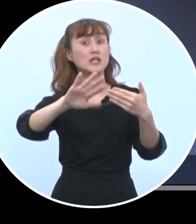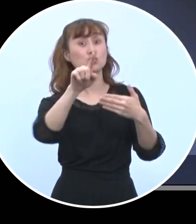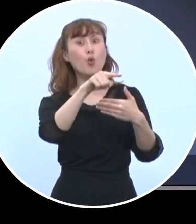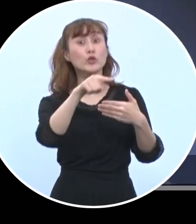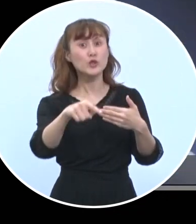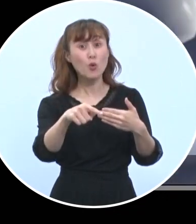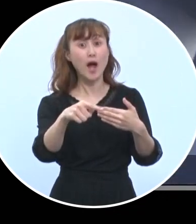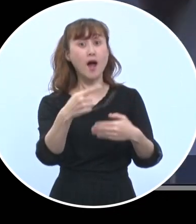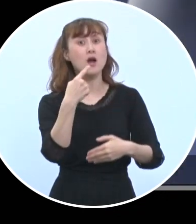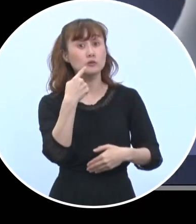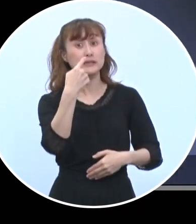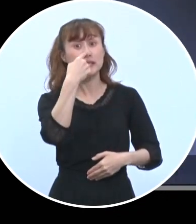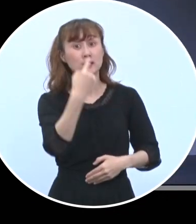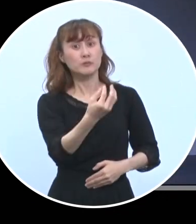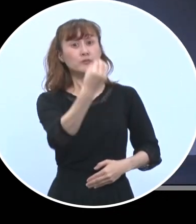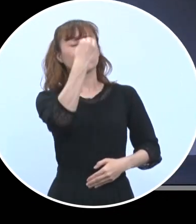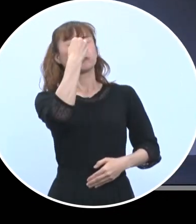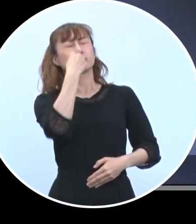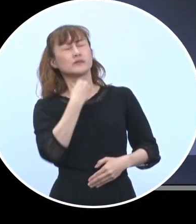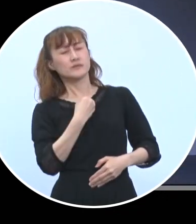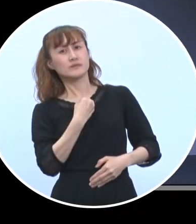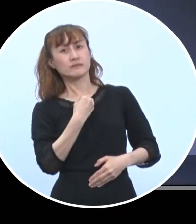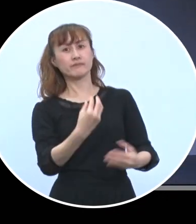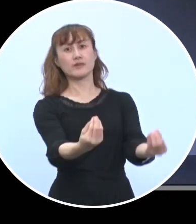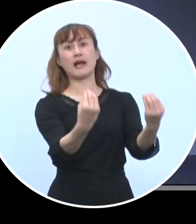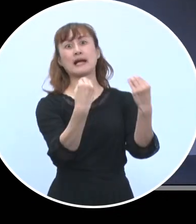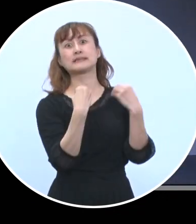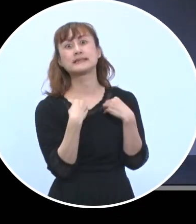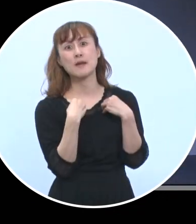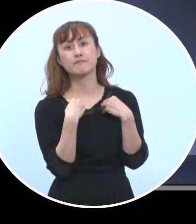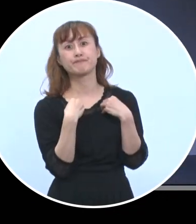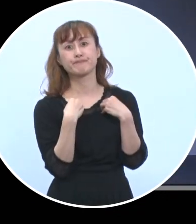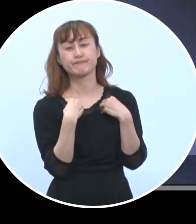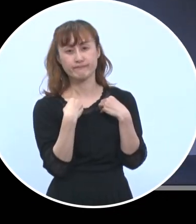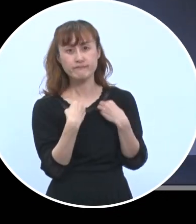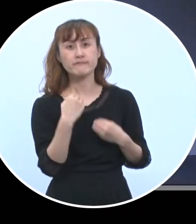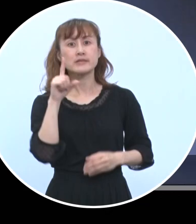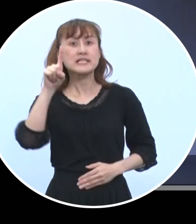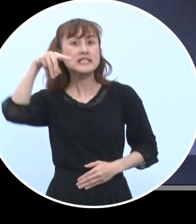い込んでしまうことによって感染してしまうのが飛沫感染です。